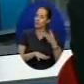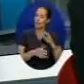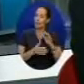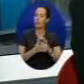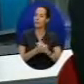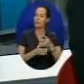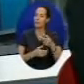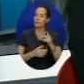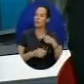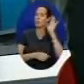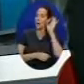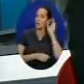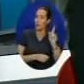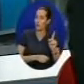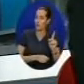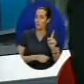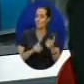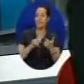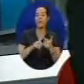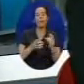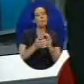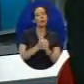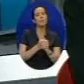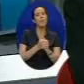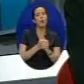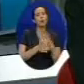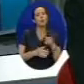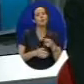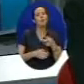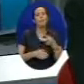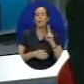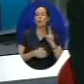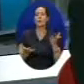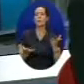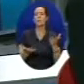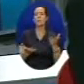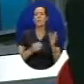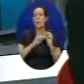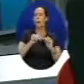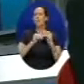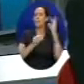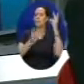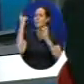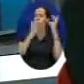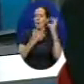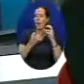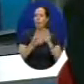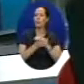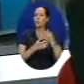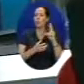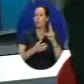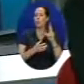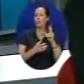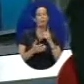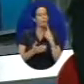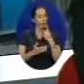יותר אינסטרומנטליים, וחברויות שמבוססות יותר על מעבר של אינפורמציה וידע, חברות יותר